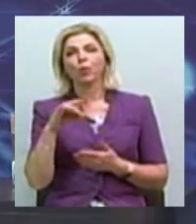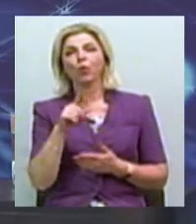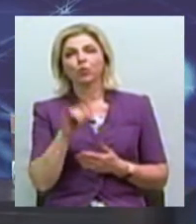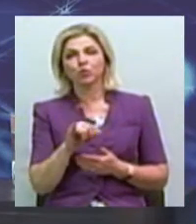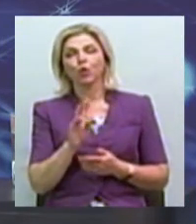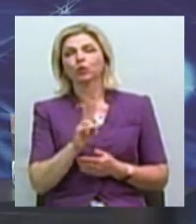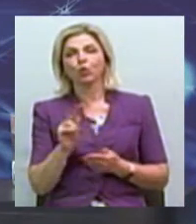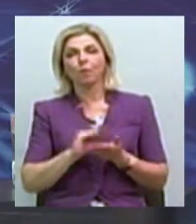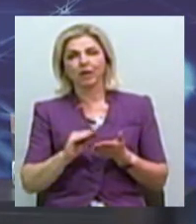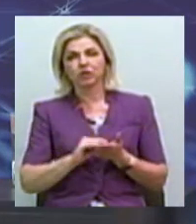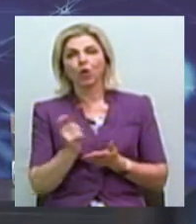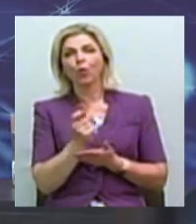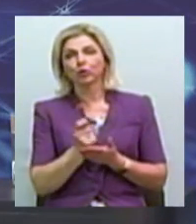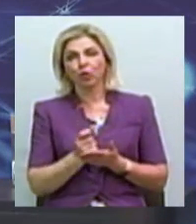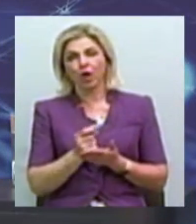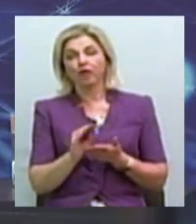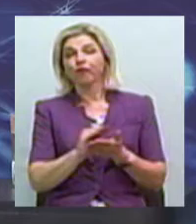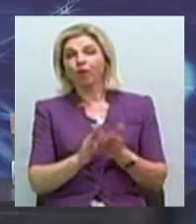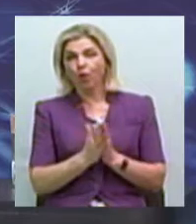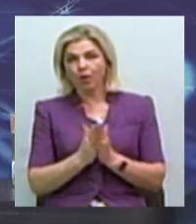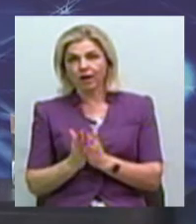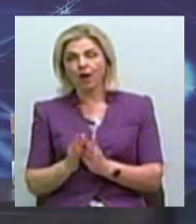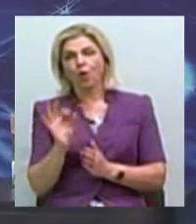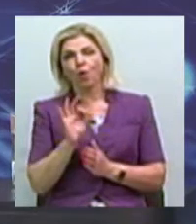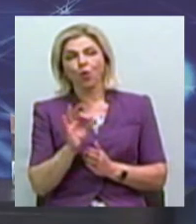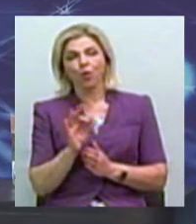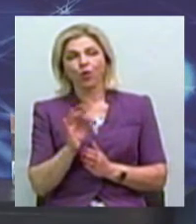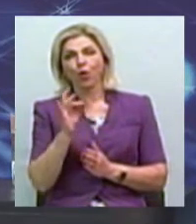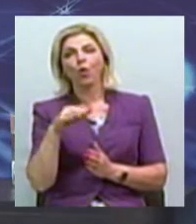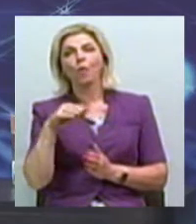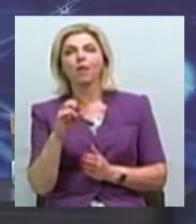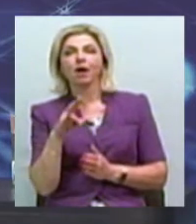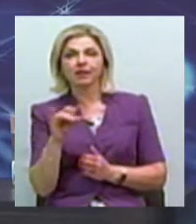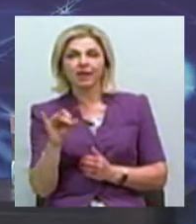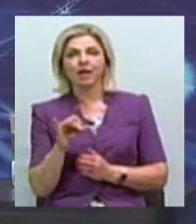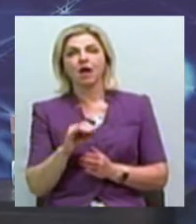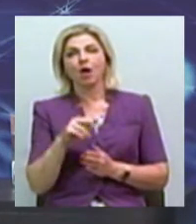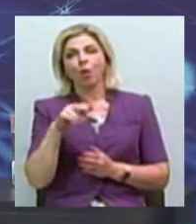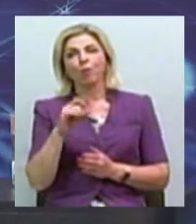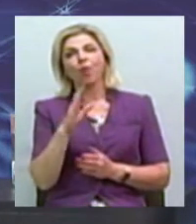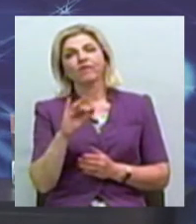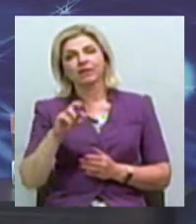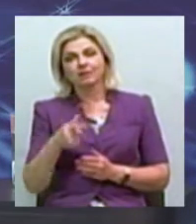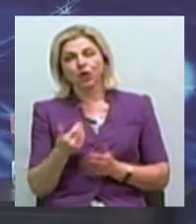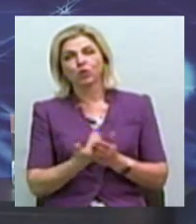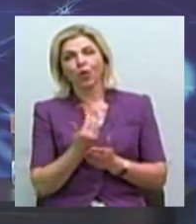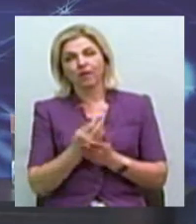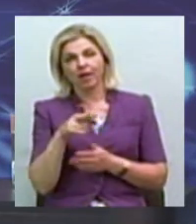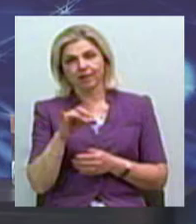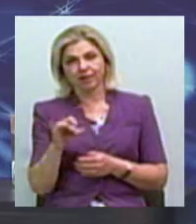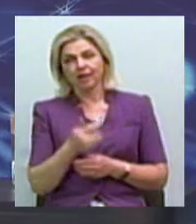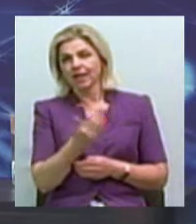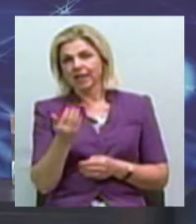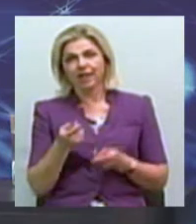пишуть художні твори, які пишуть романи, повісті, бо там новели, і